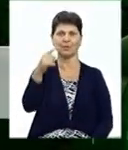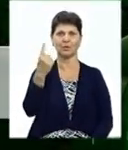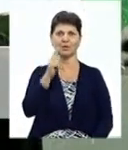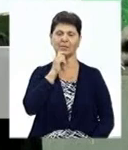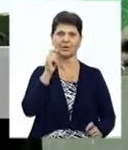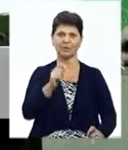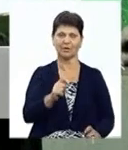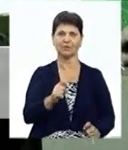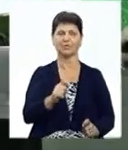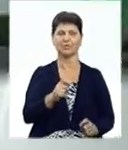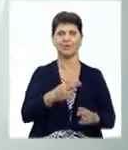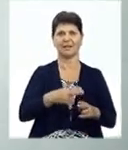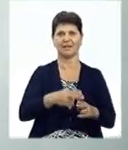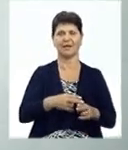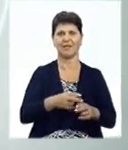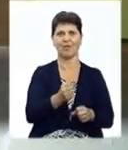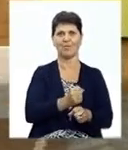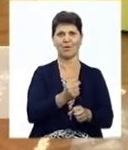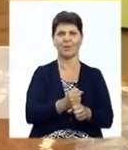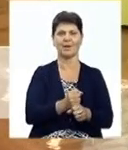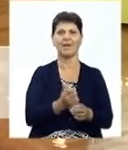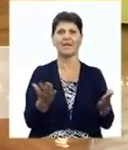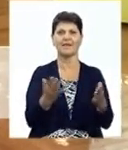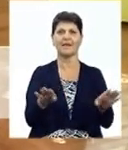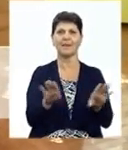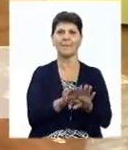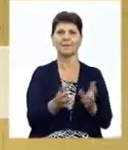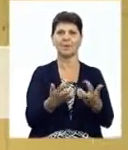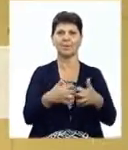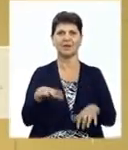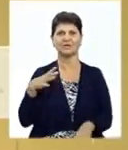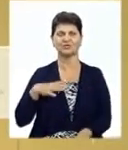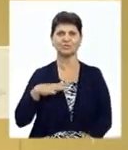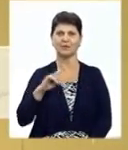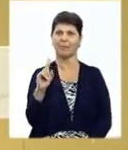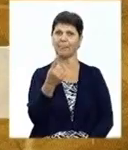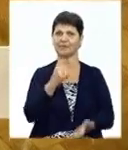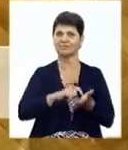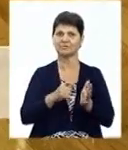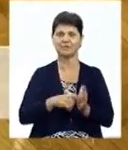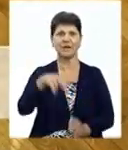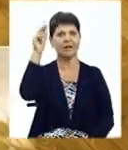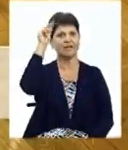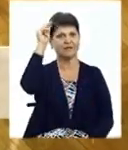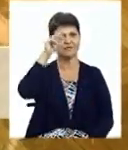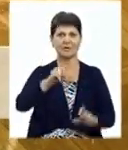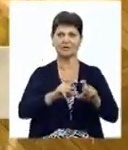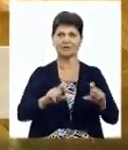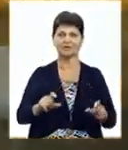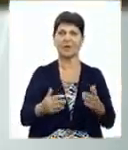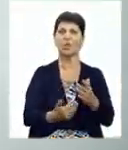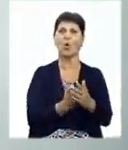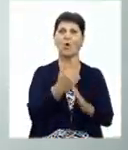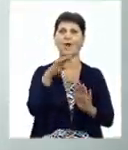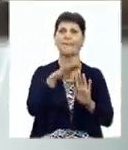7 верстатів для металообробки. Які меблі та обладнання чекають на першачків з початку нового навчального року за новою